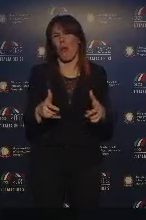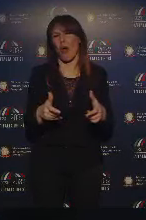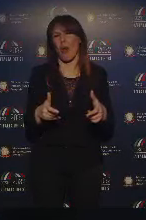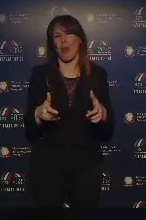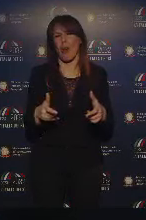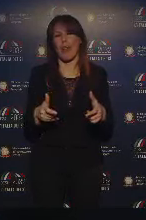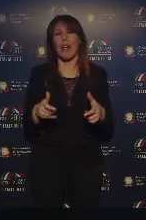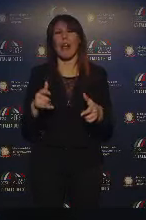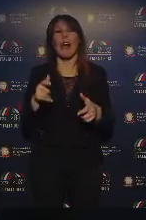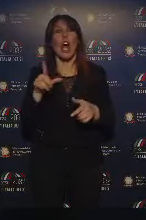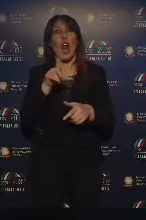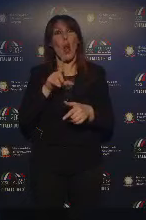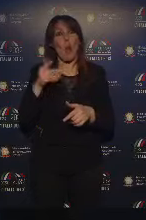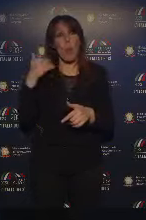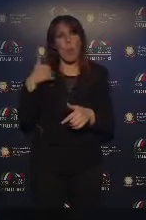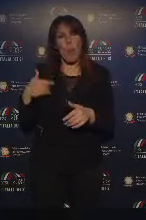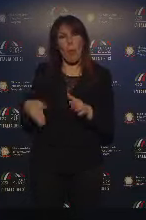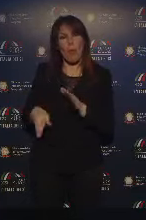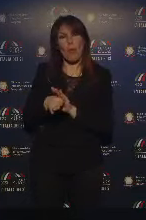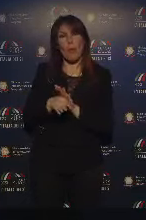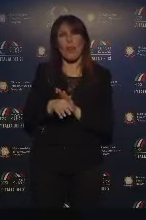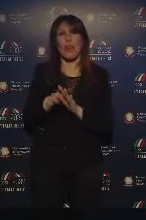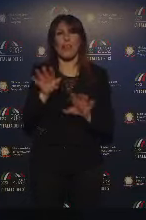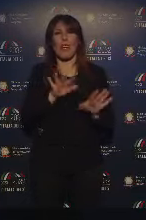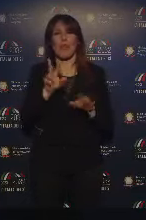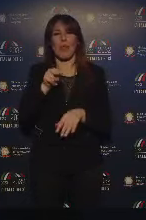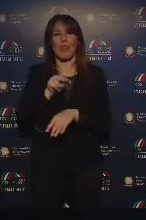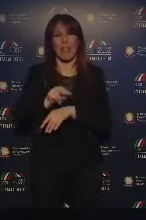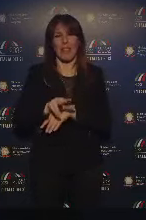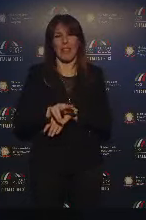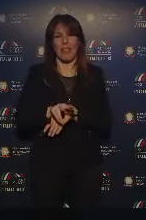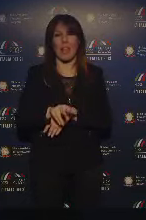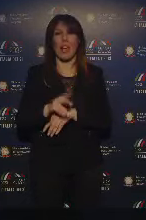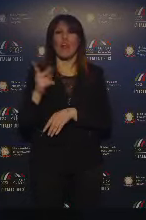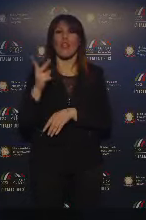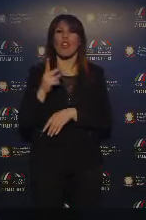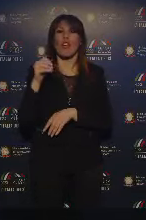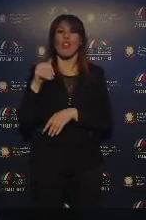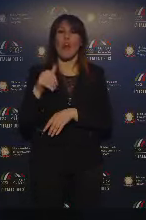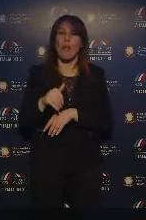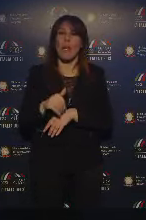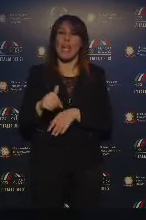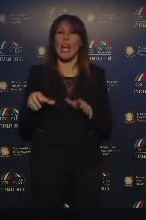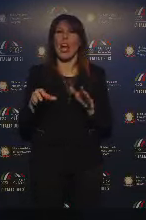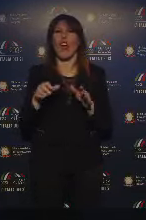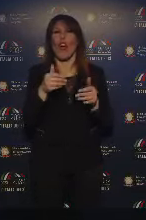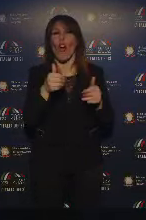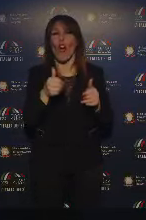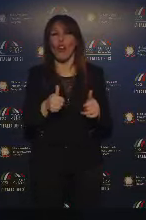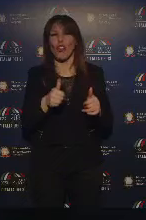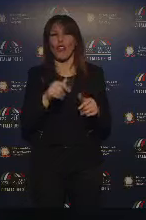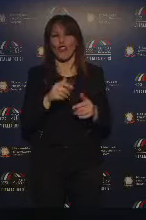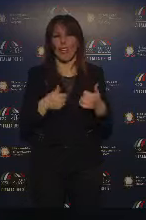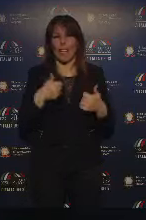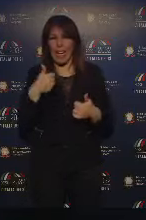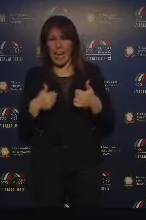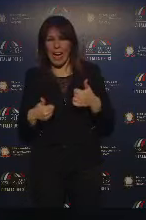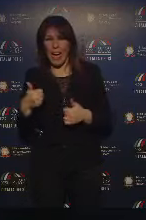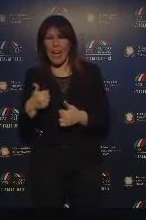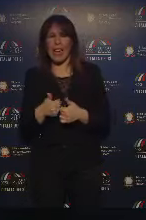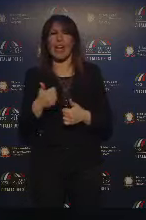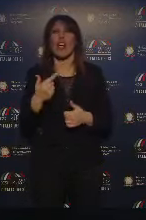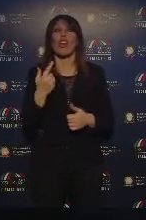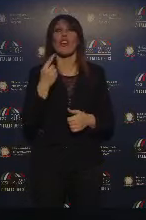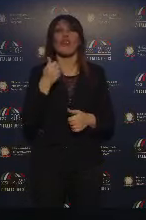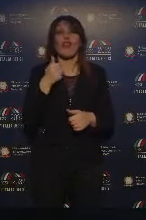i dati 2023 più di 200.000 codici di gara per un corrispettivo di più di 100 miliardi di euro